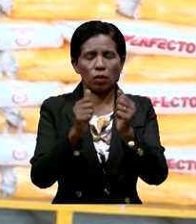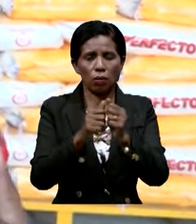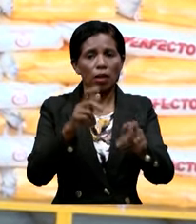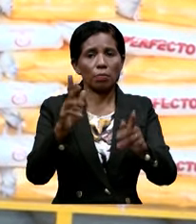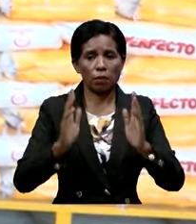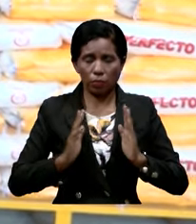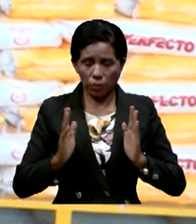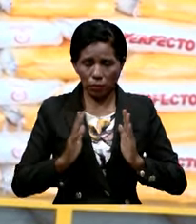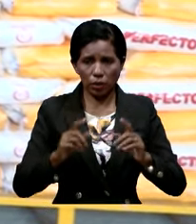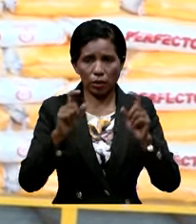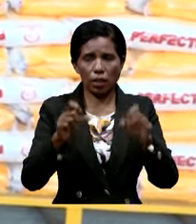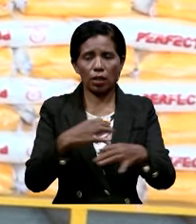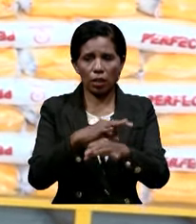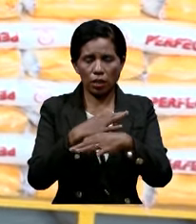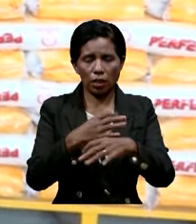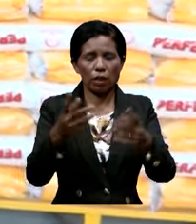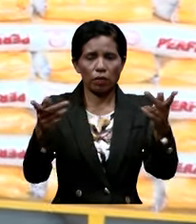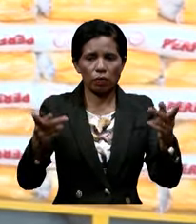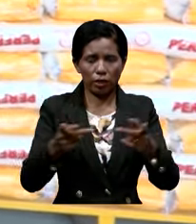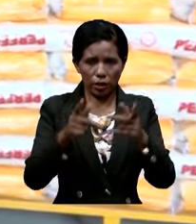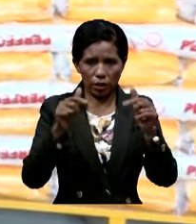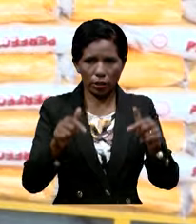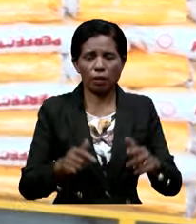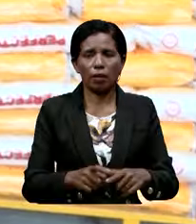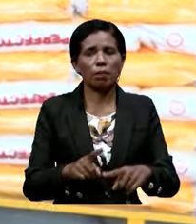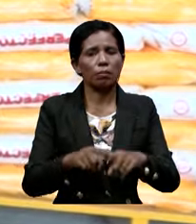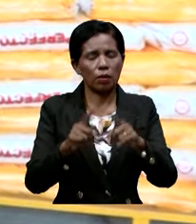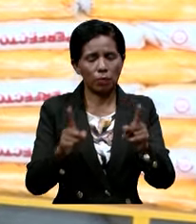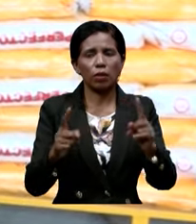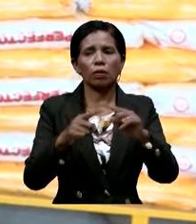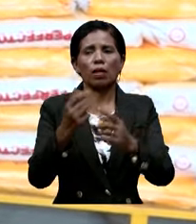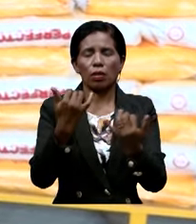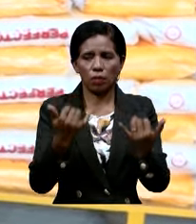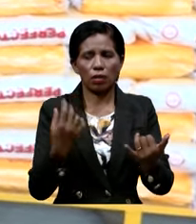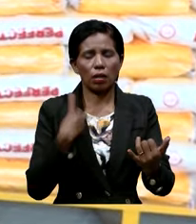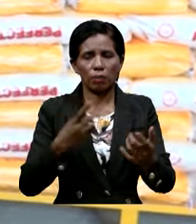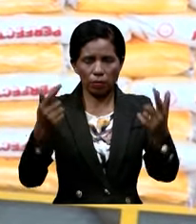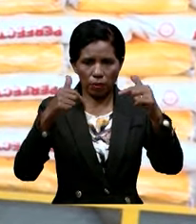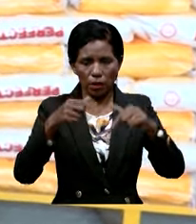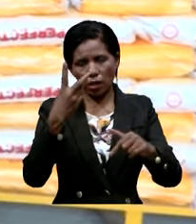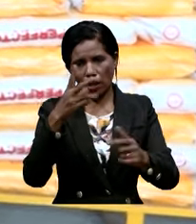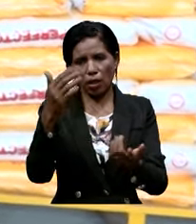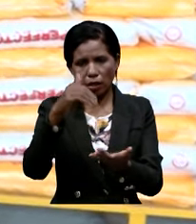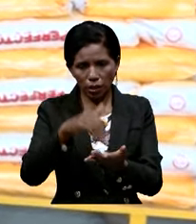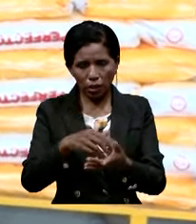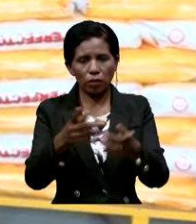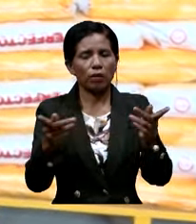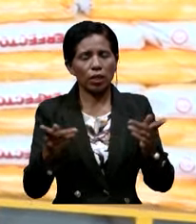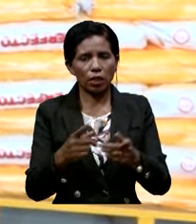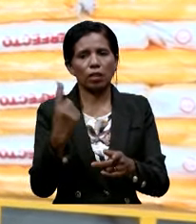ka ta tem ke hadia kondisang armazém da ne. Mai bem na realidade, o ami tofla fal mai condição na